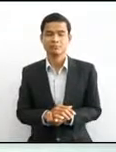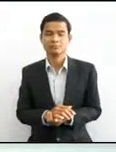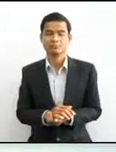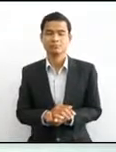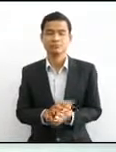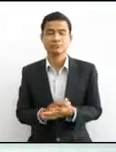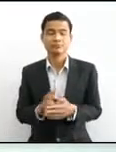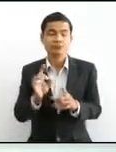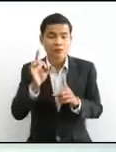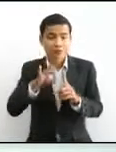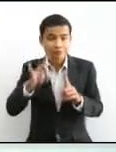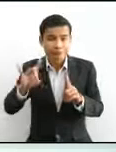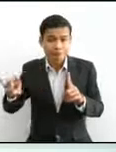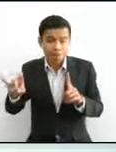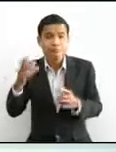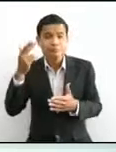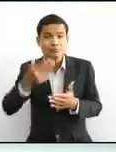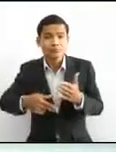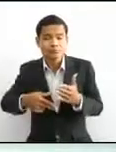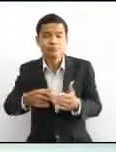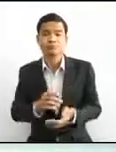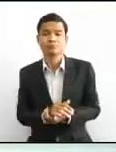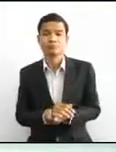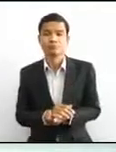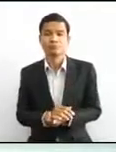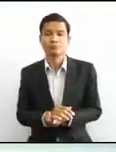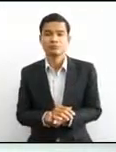cha nè kêu miến chiên ấy cái con